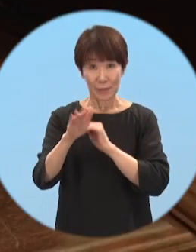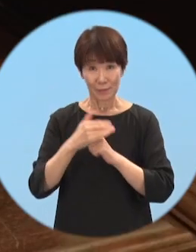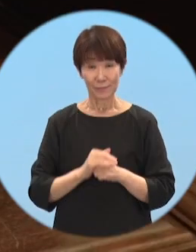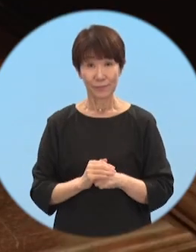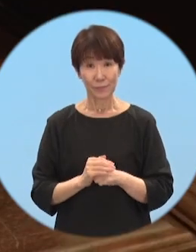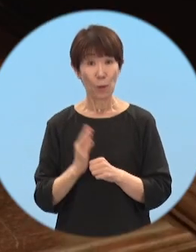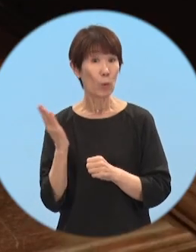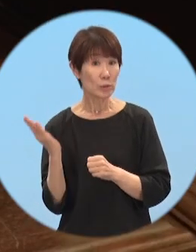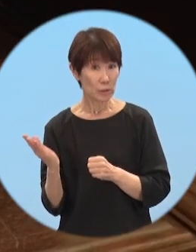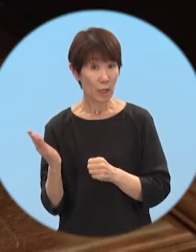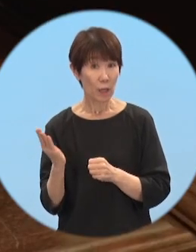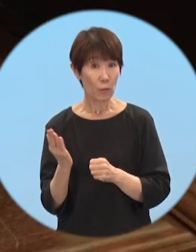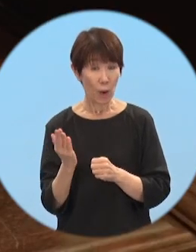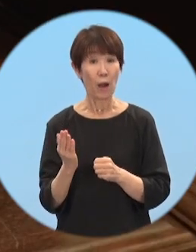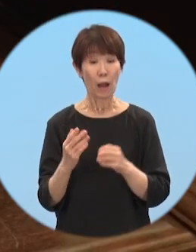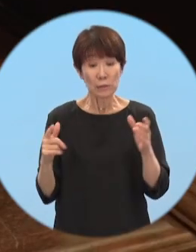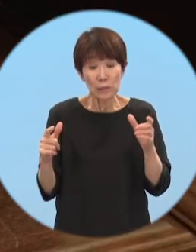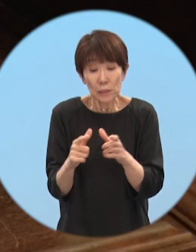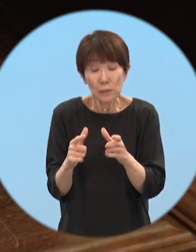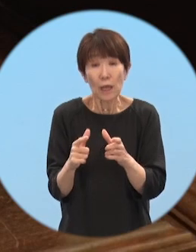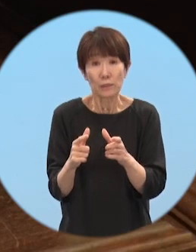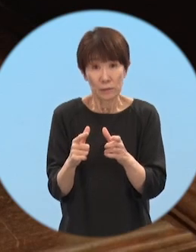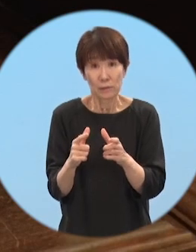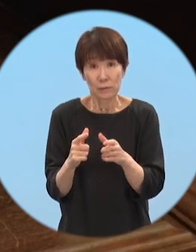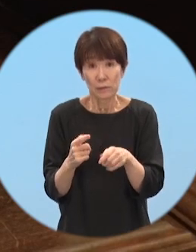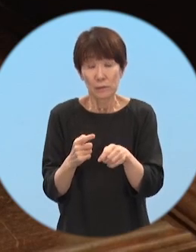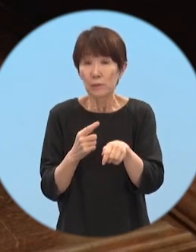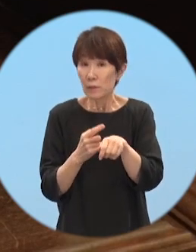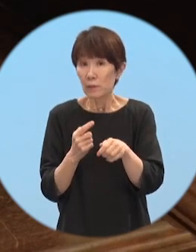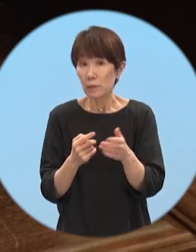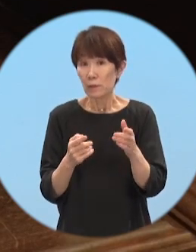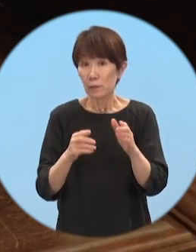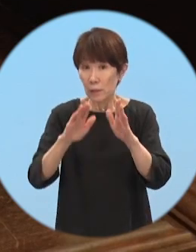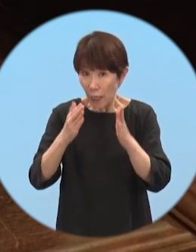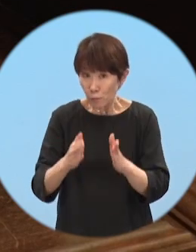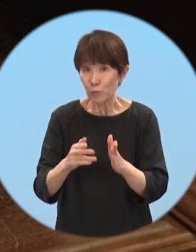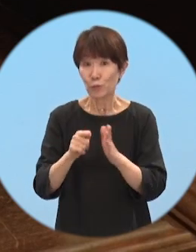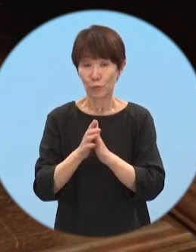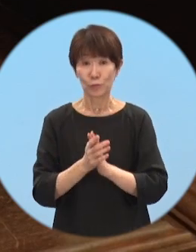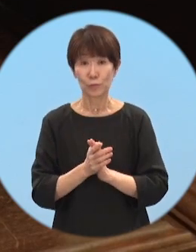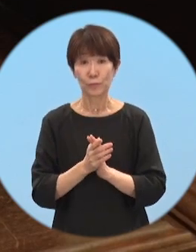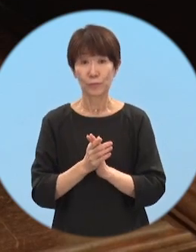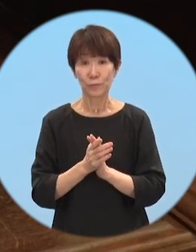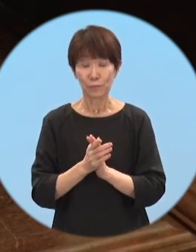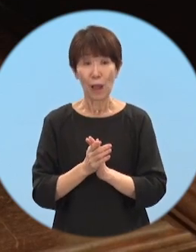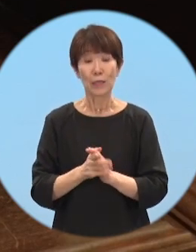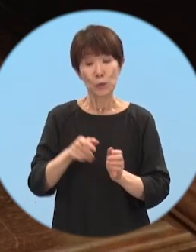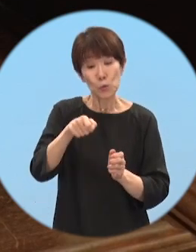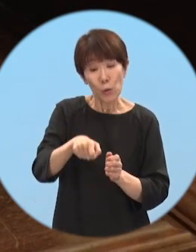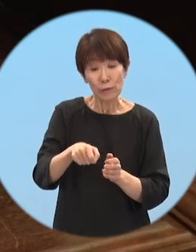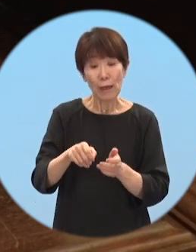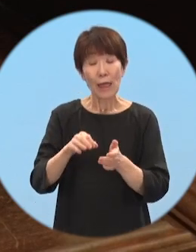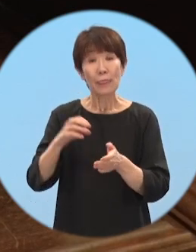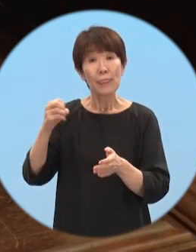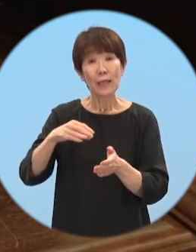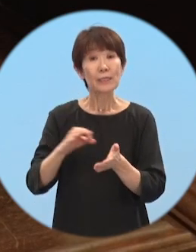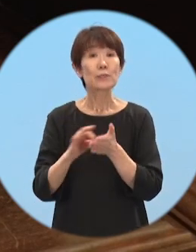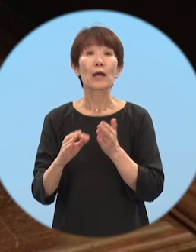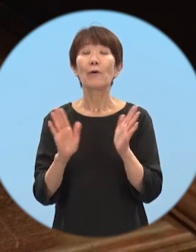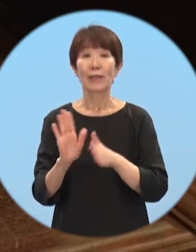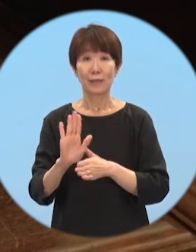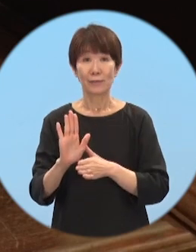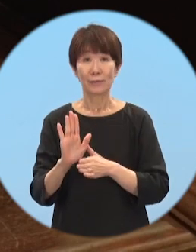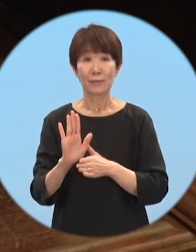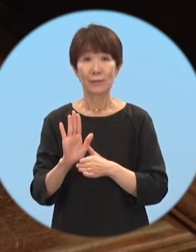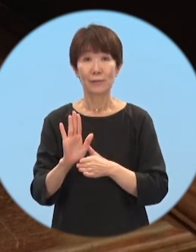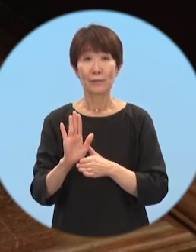こちらはポータブルタイプの蓄音機だそうですが、 蓄音機電気使わないと言いました。つまり外に持って行